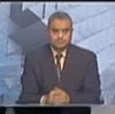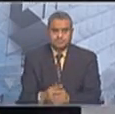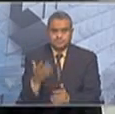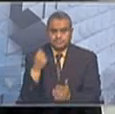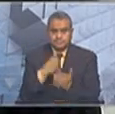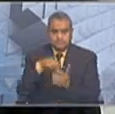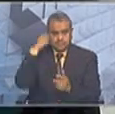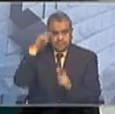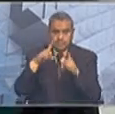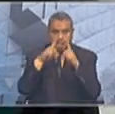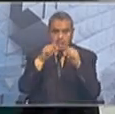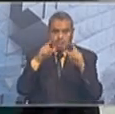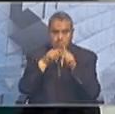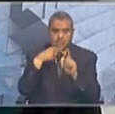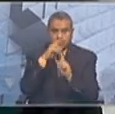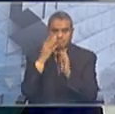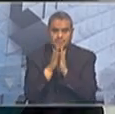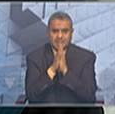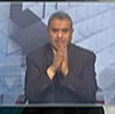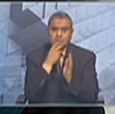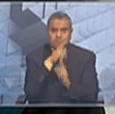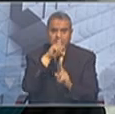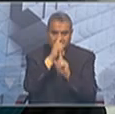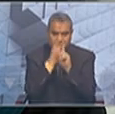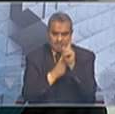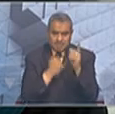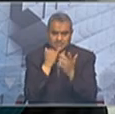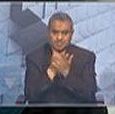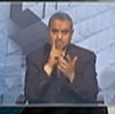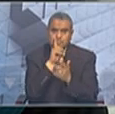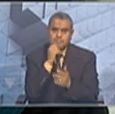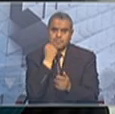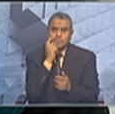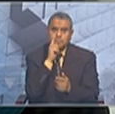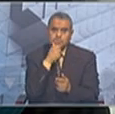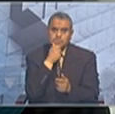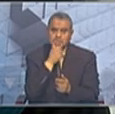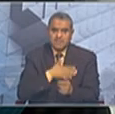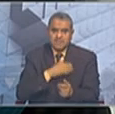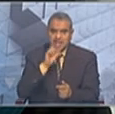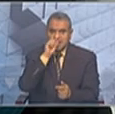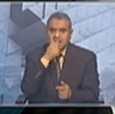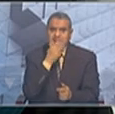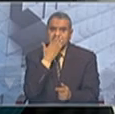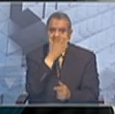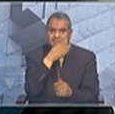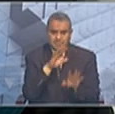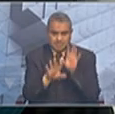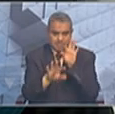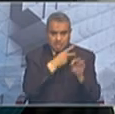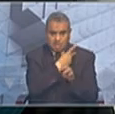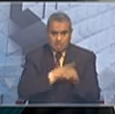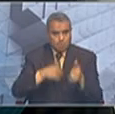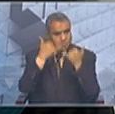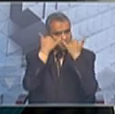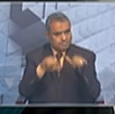الرئيس اللبناني يقبل اعتذار رئيس الوزراء المكلف مصطفى ديب عن مهمة تشكيل